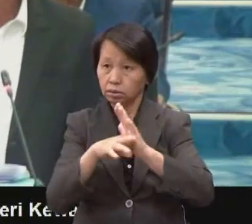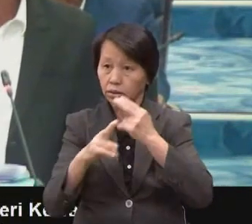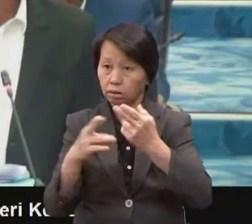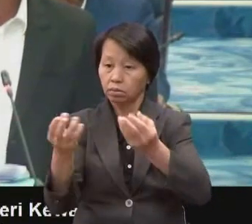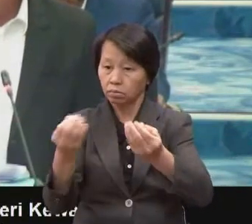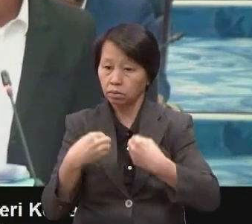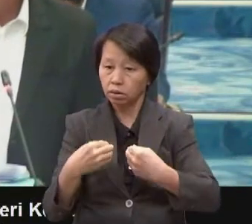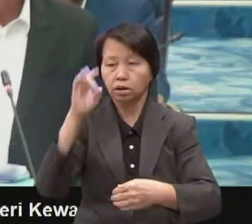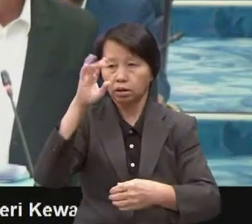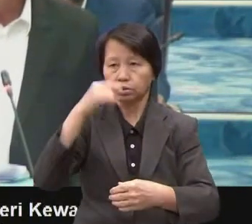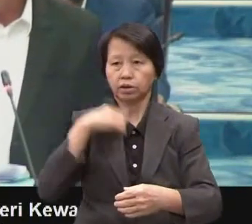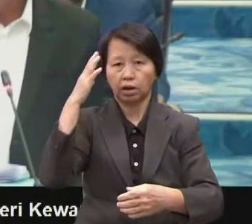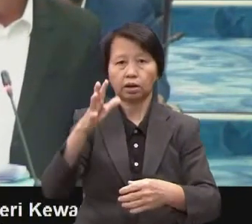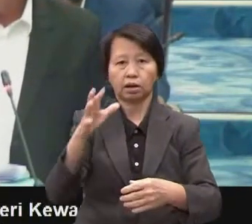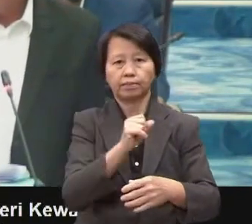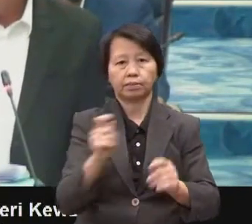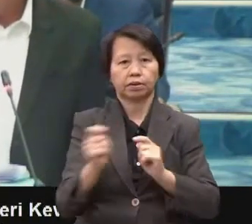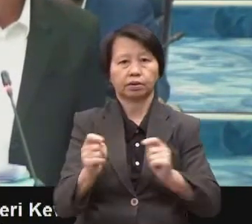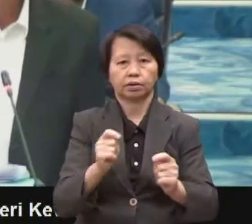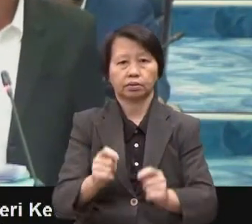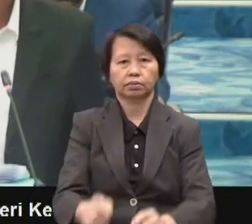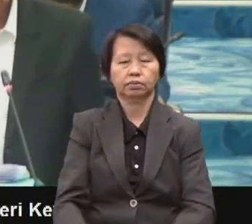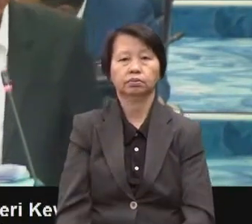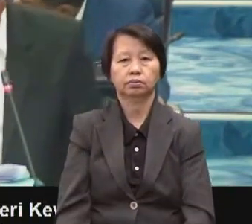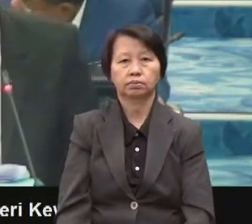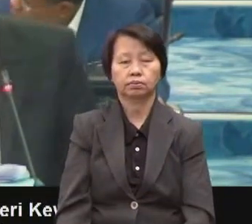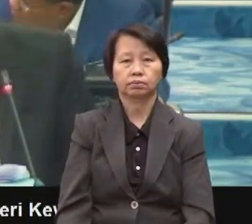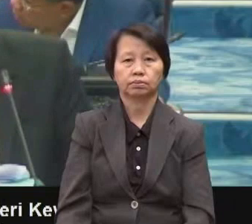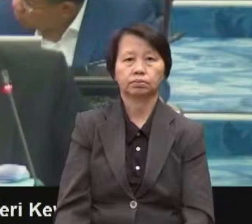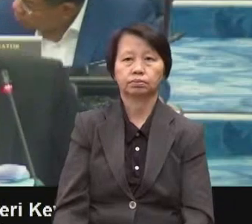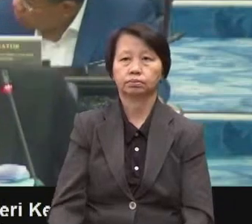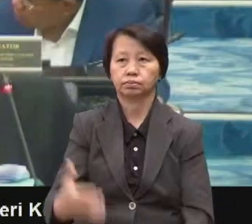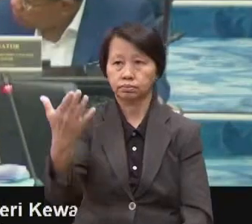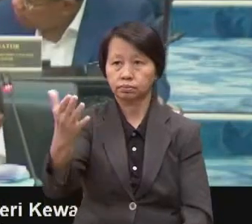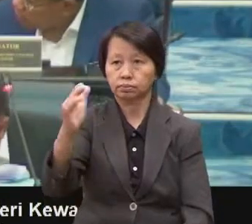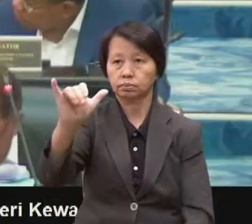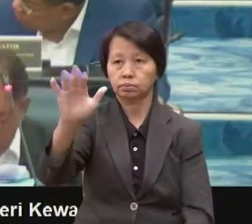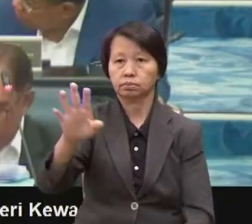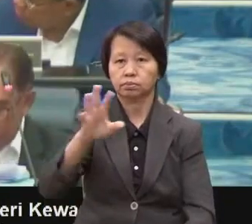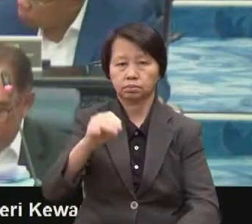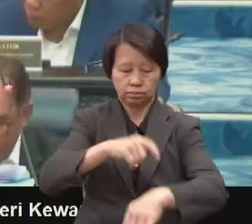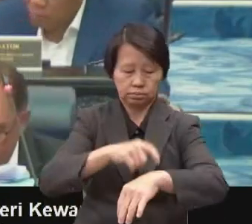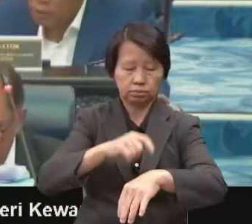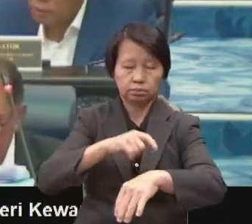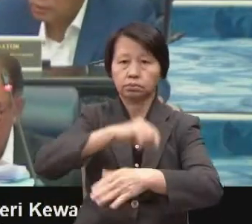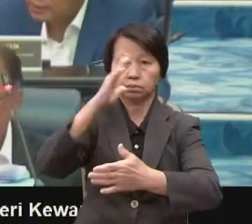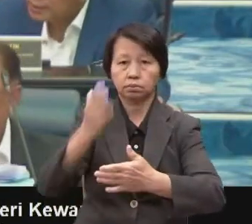Insyaallah saya akan bikin enakan ayam Rahmat sekarang